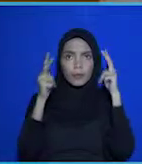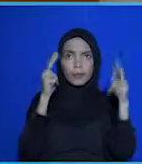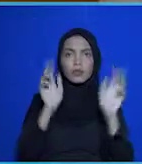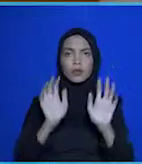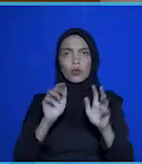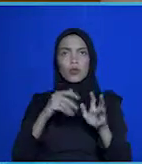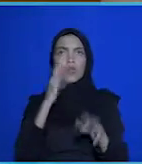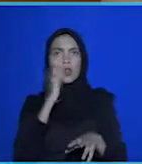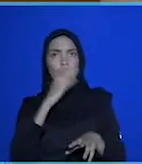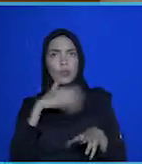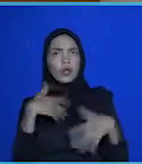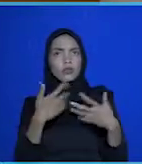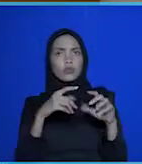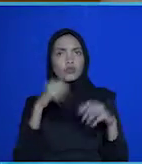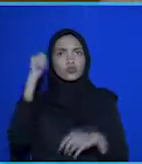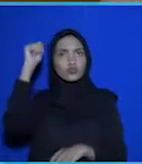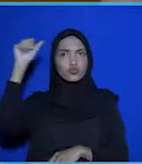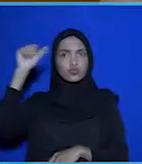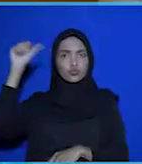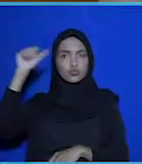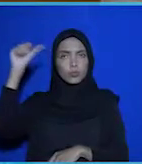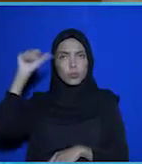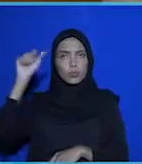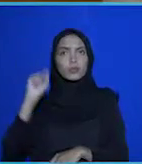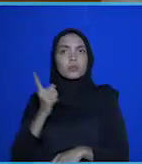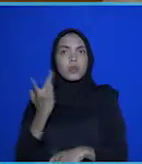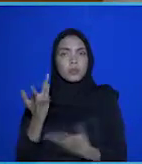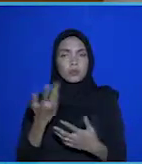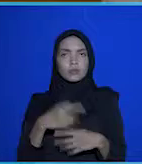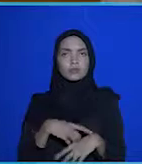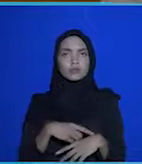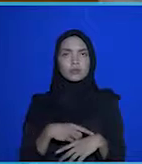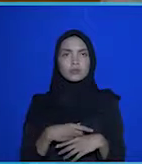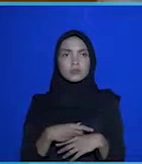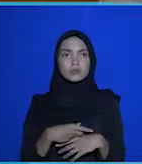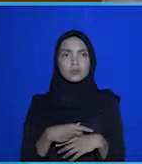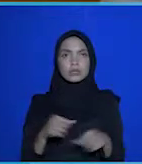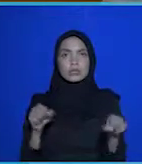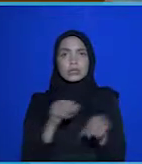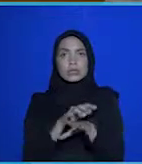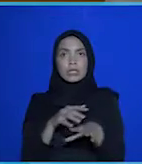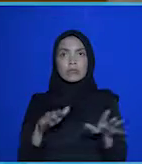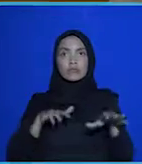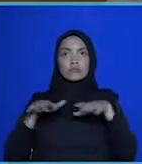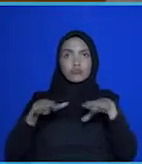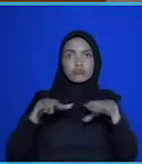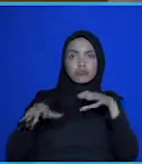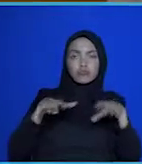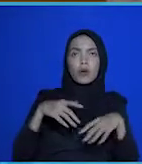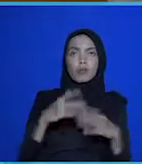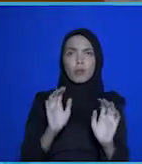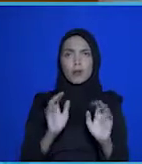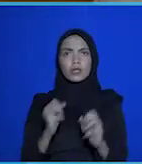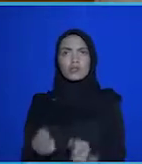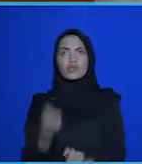NTB ataupun Lombok ataupun Sumbawa, karena seiring dengan kejadian